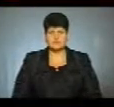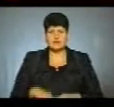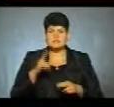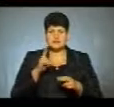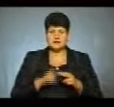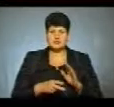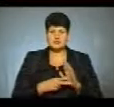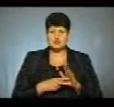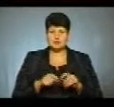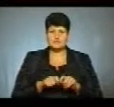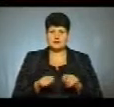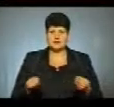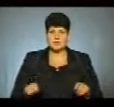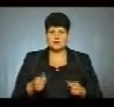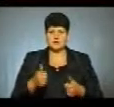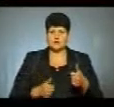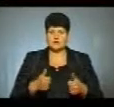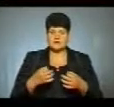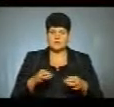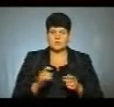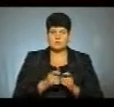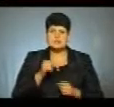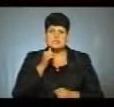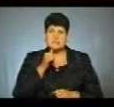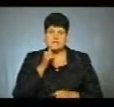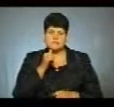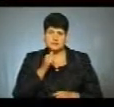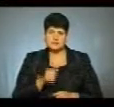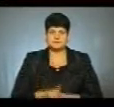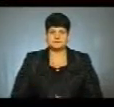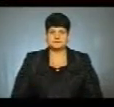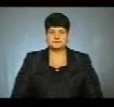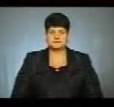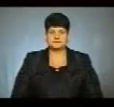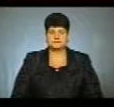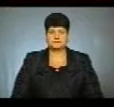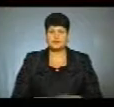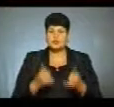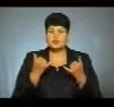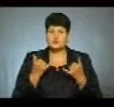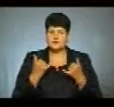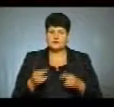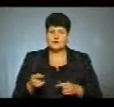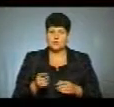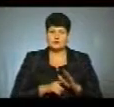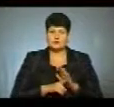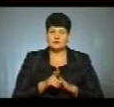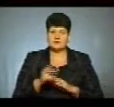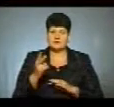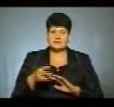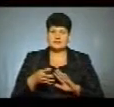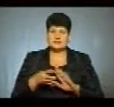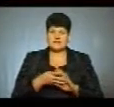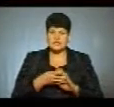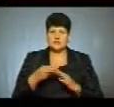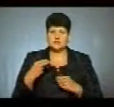Завершиться 7-й відкритий турнір з вільної боротьби. Завтра повідомила Катерина Барабаш. Сьогодні в Тернополі стартував